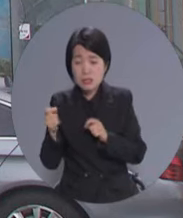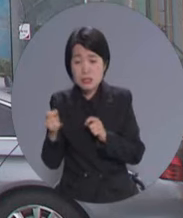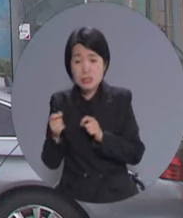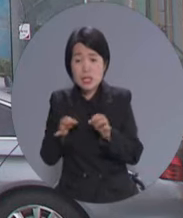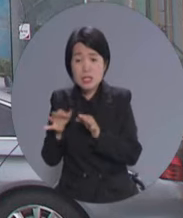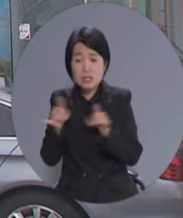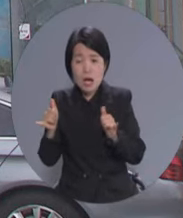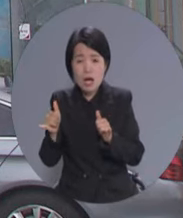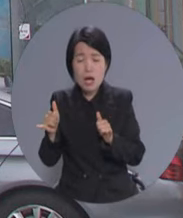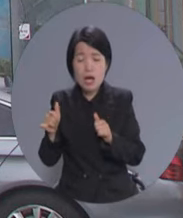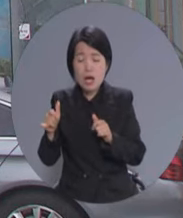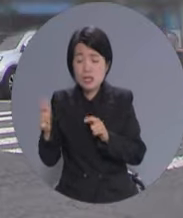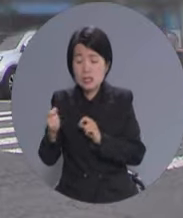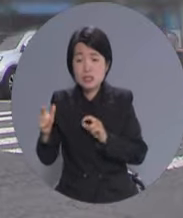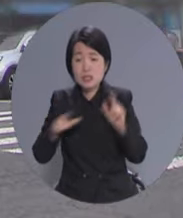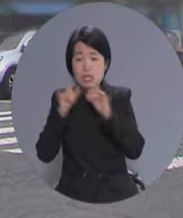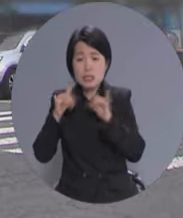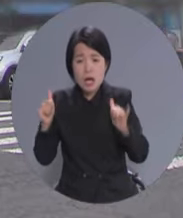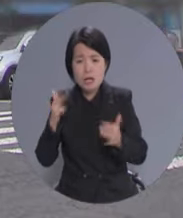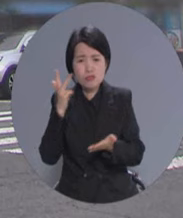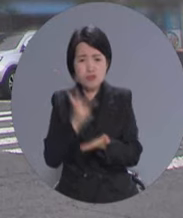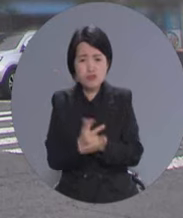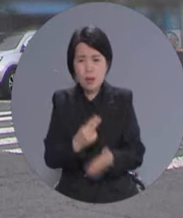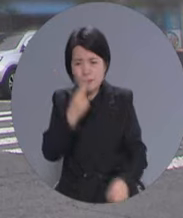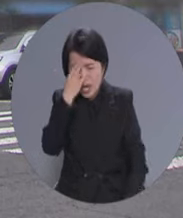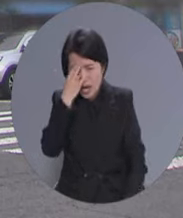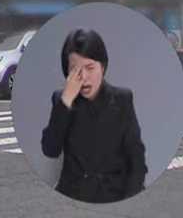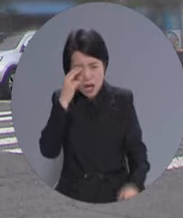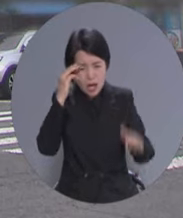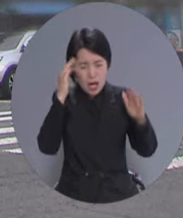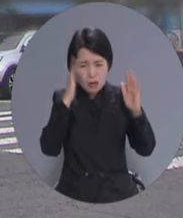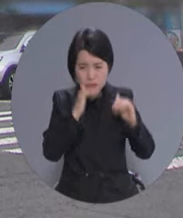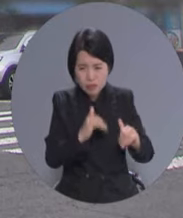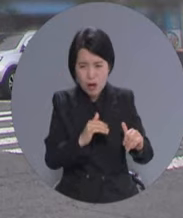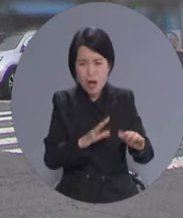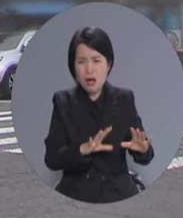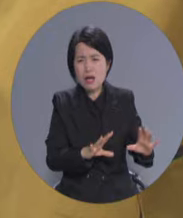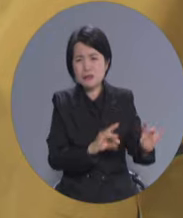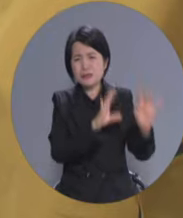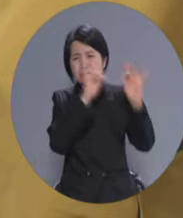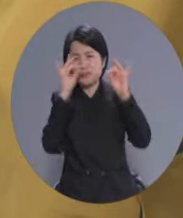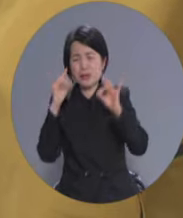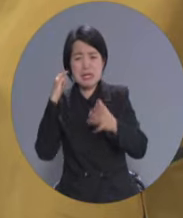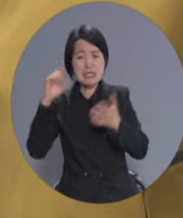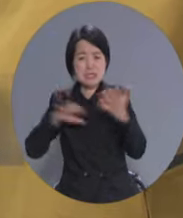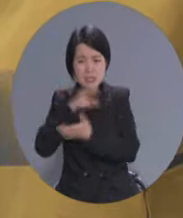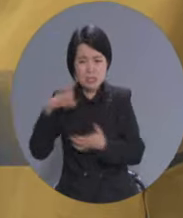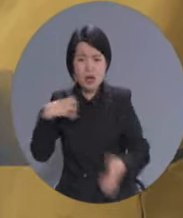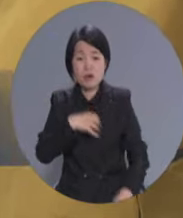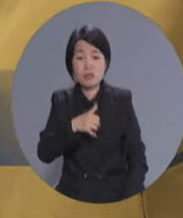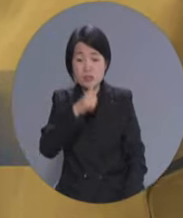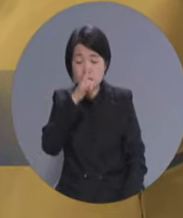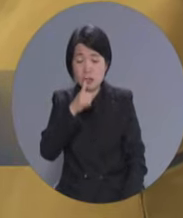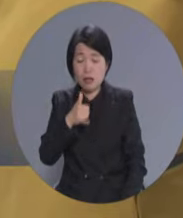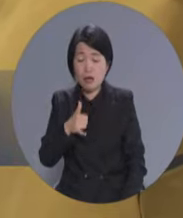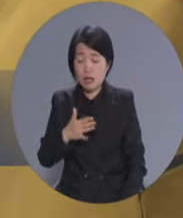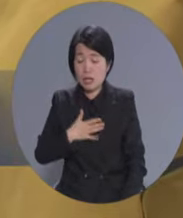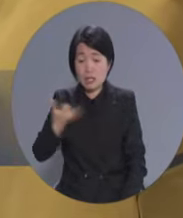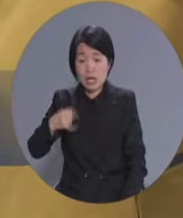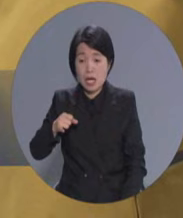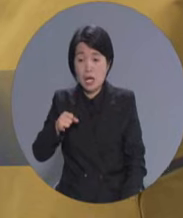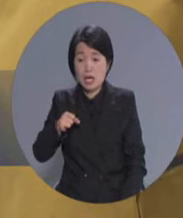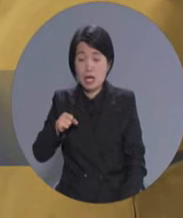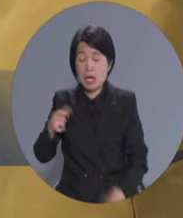상인과 주민들은 주차난 재발과 공사 피해 등을 우려하고 있습니다이 우리 딸이 지금 여수 있거든